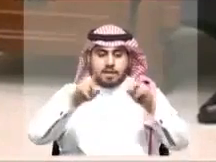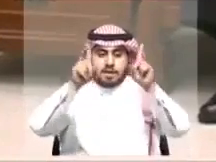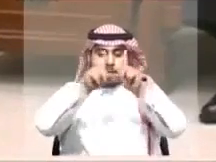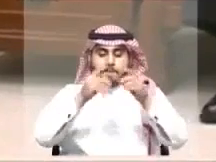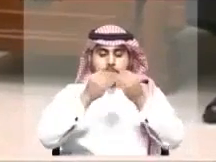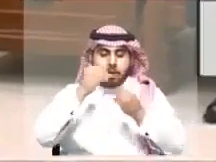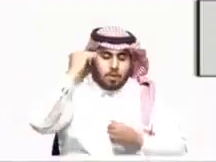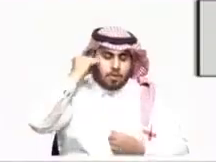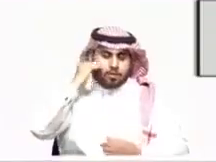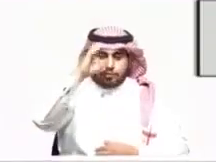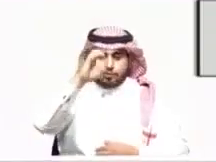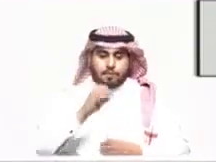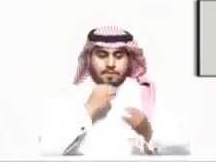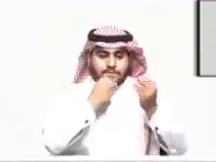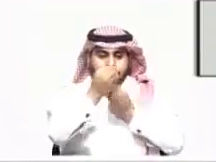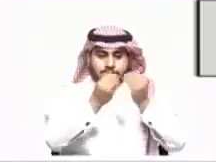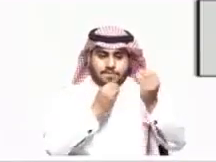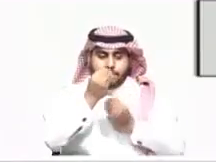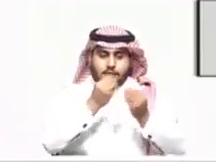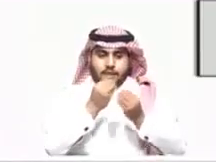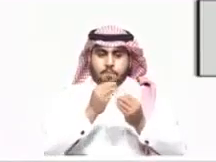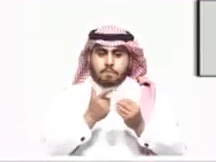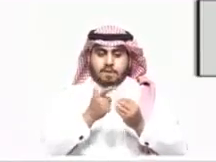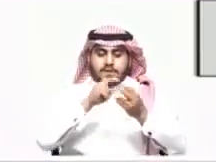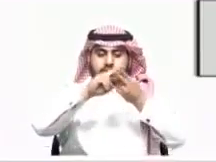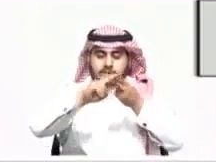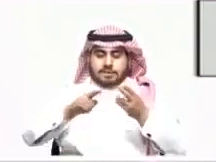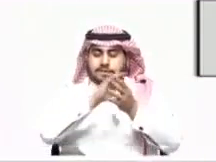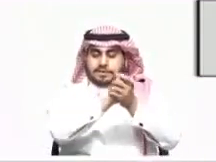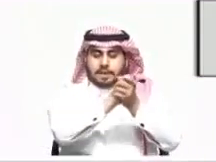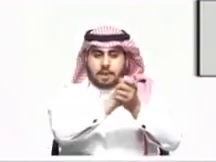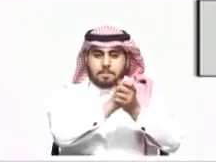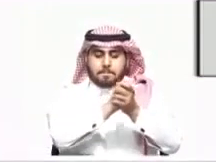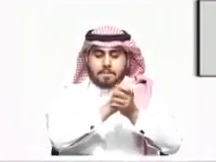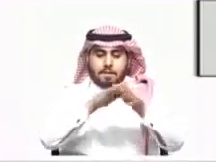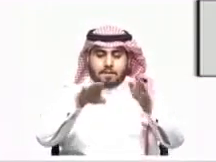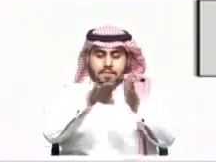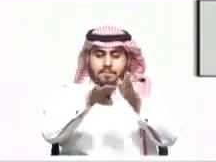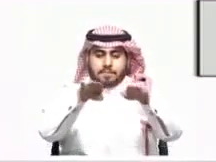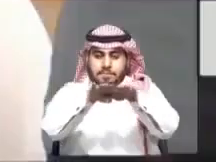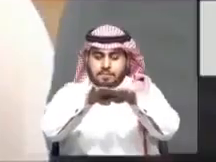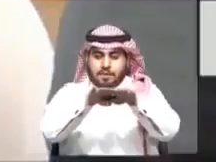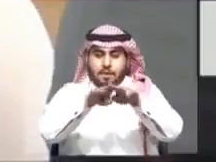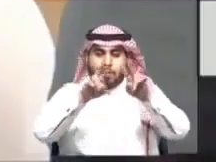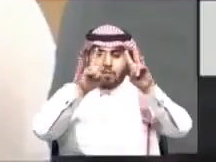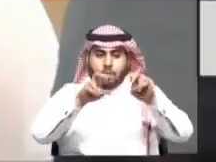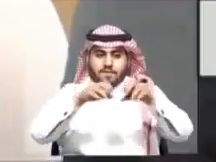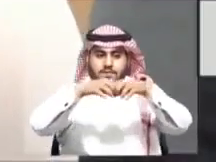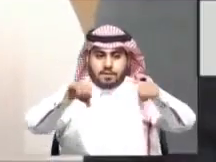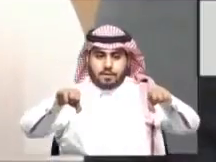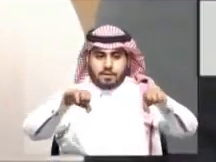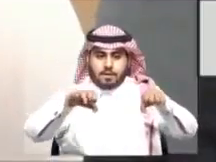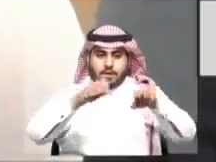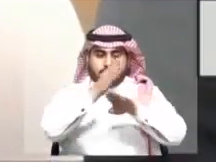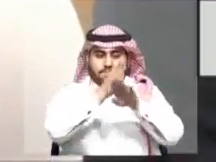الجنوبي مون جاي، بحثا خلالها تنفيذ عملية السلام في شبه الجزيرة الكورية ونزعا كاملا